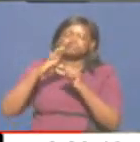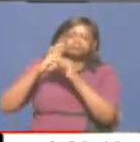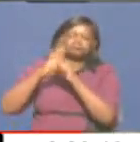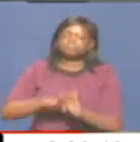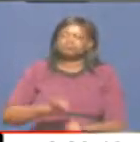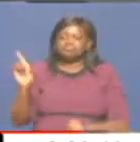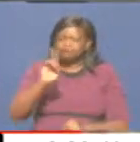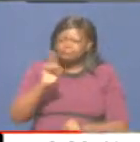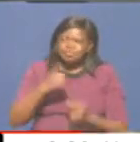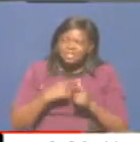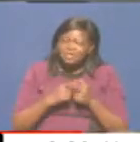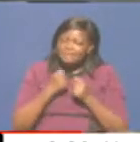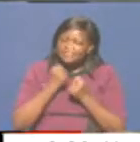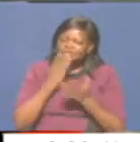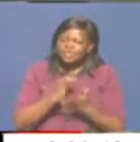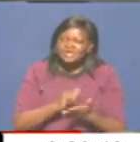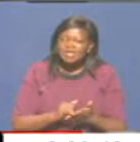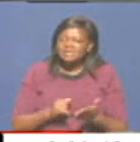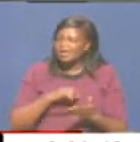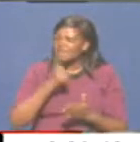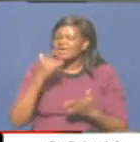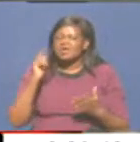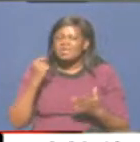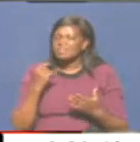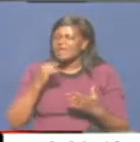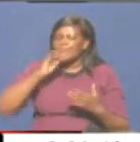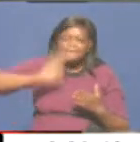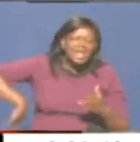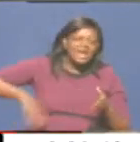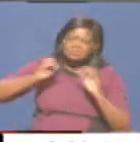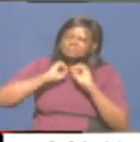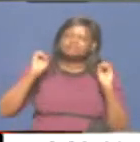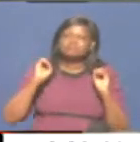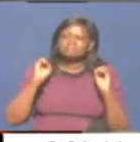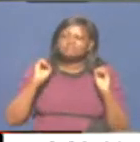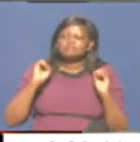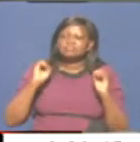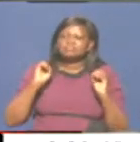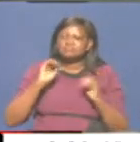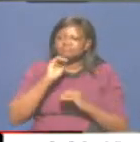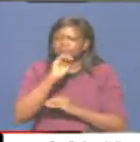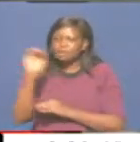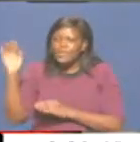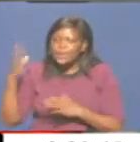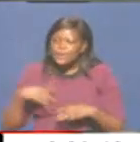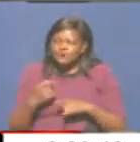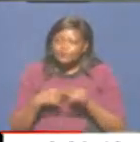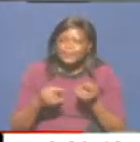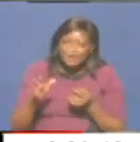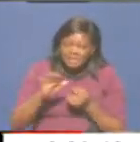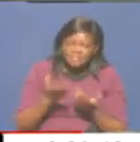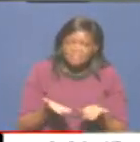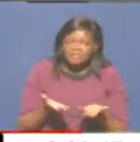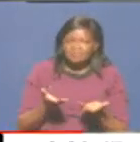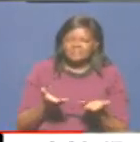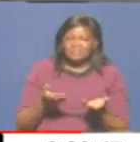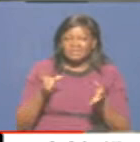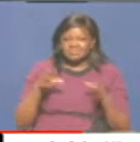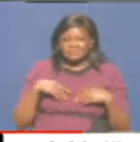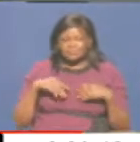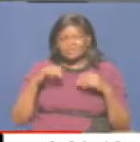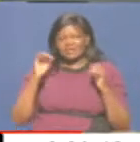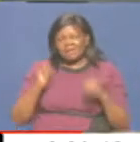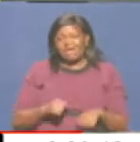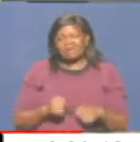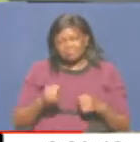tuhakikishe ya kwamba hakuna Wakenya wengine wanawachwa nyuma. Na wauliza watu wa hapa Kizingitini, tutakubaliana tuende barabara